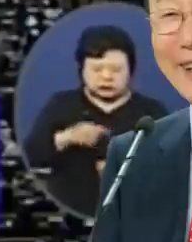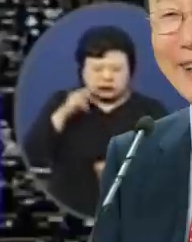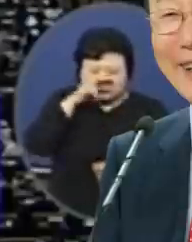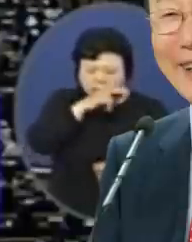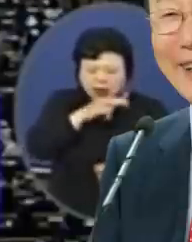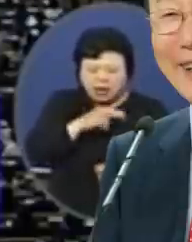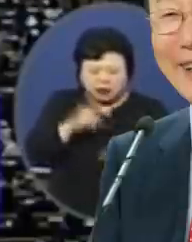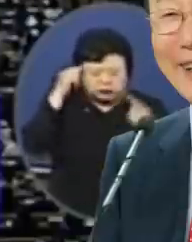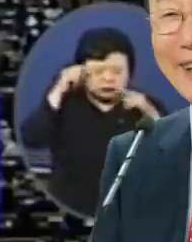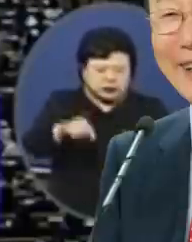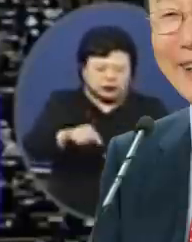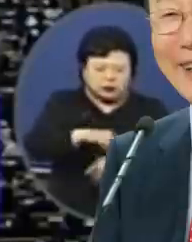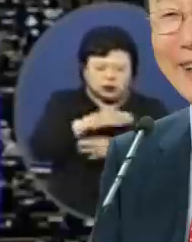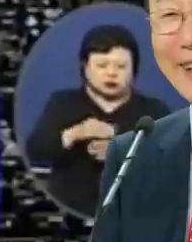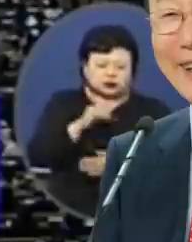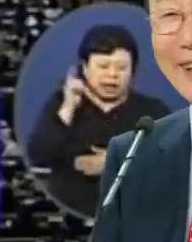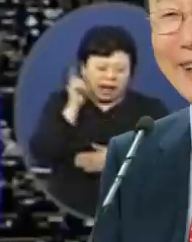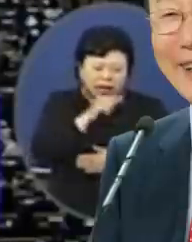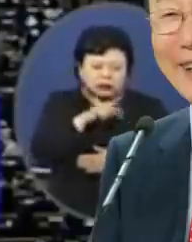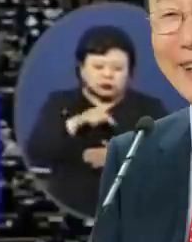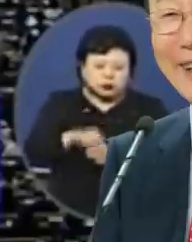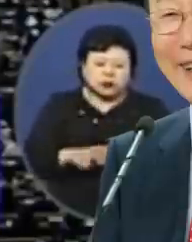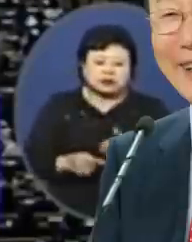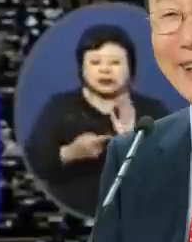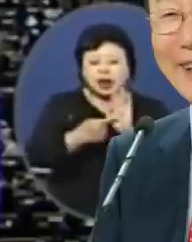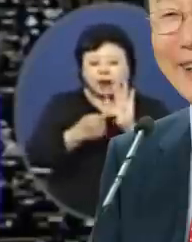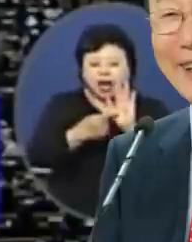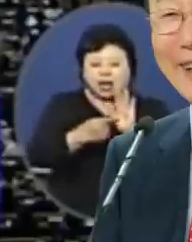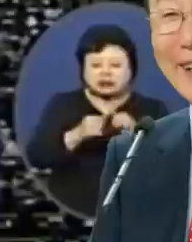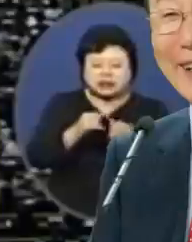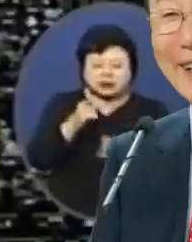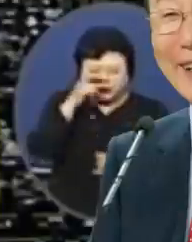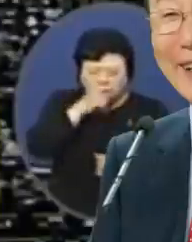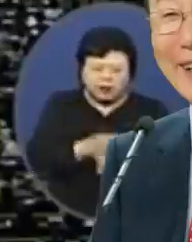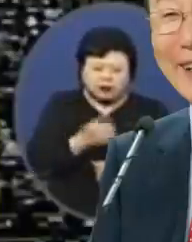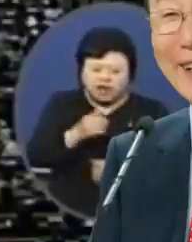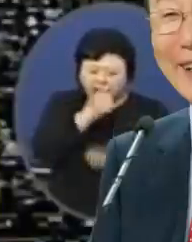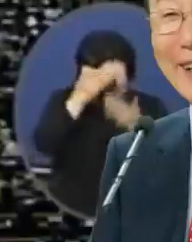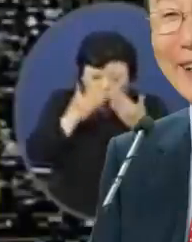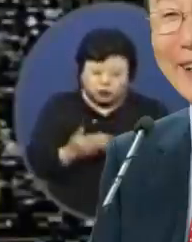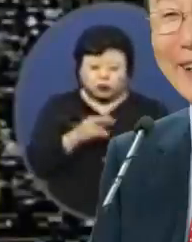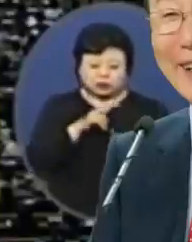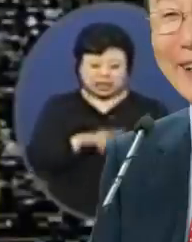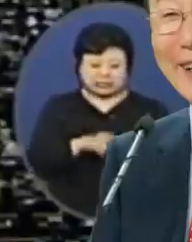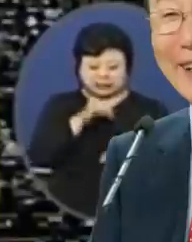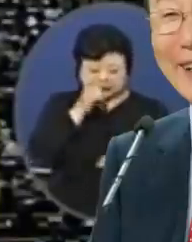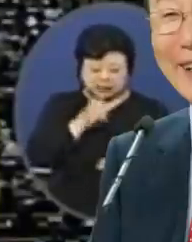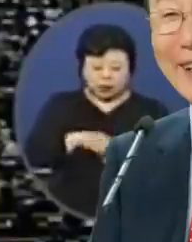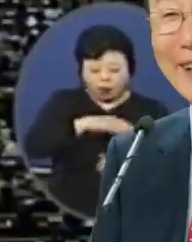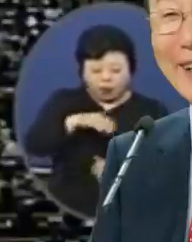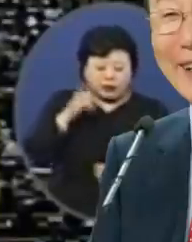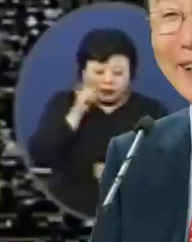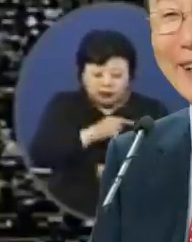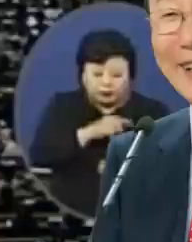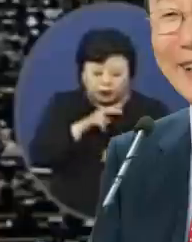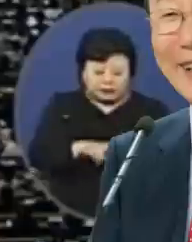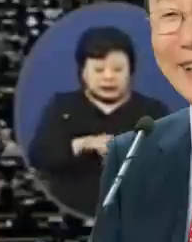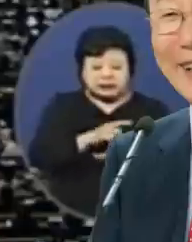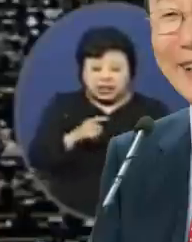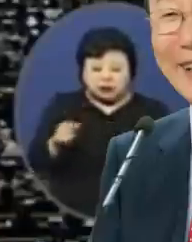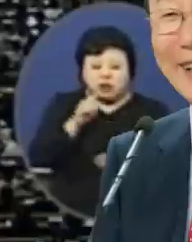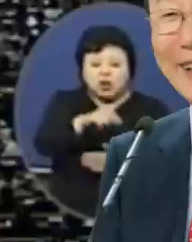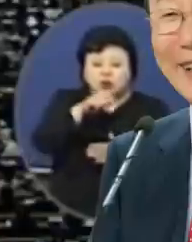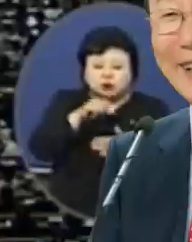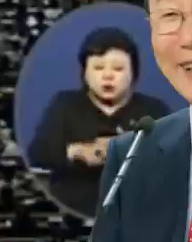이 모든 것이 다 속에서 나와서 사람을 더럽힌다. 교도소에 와서 앉아있는 사람 환경이 나빠서 앉아있지 않습니다.